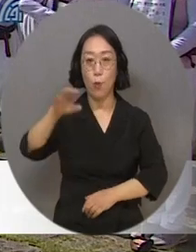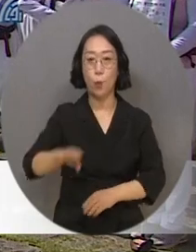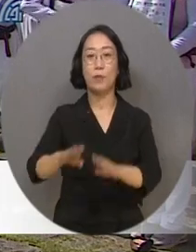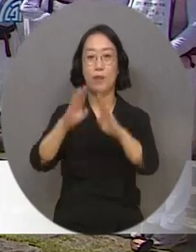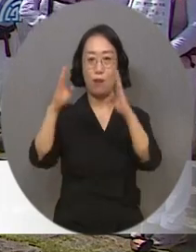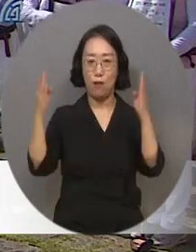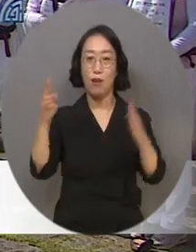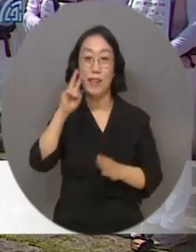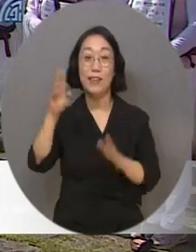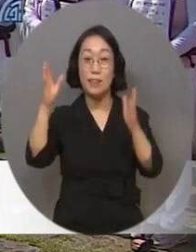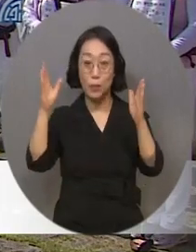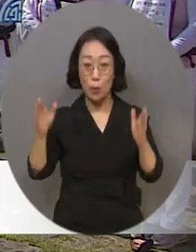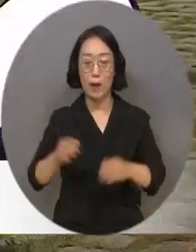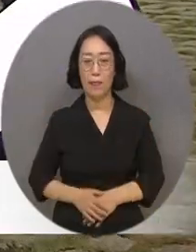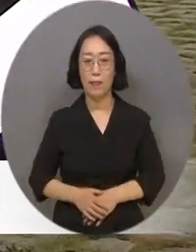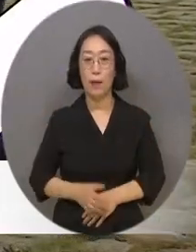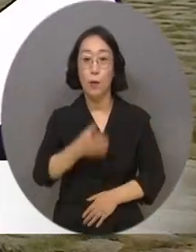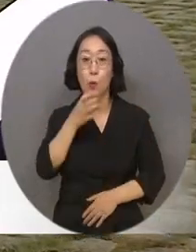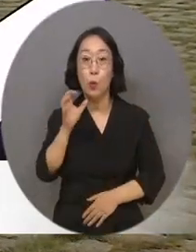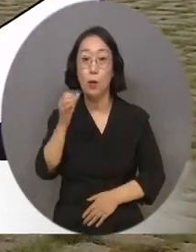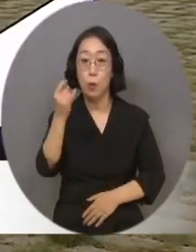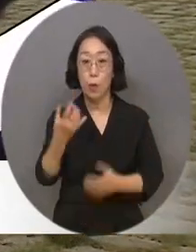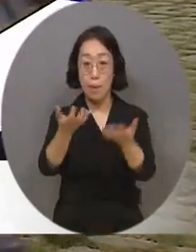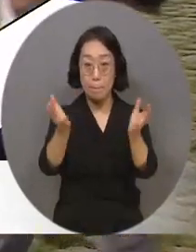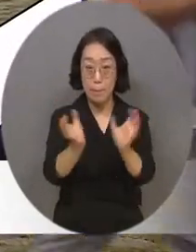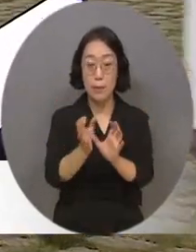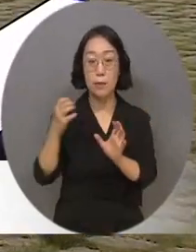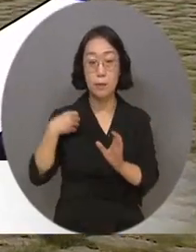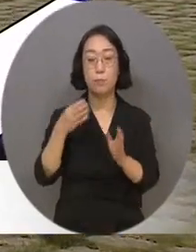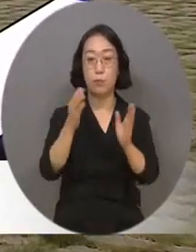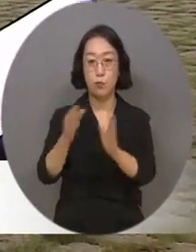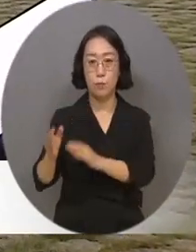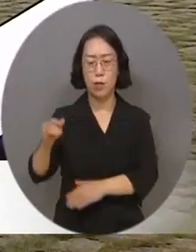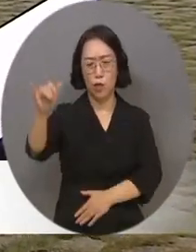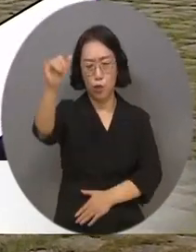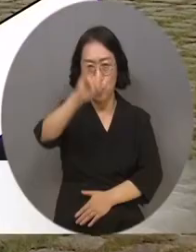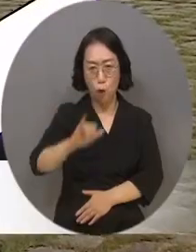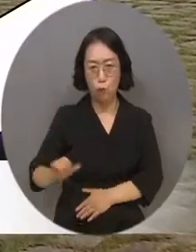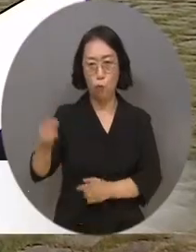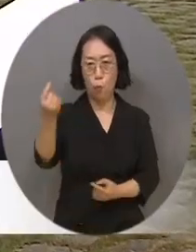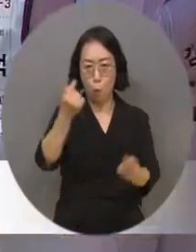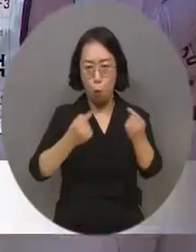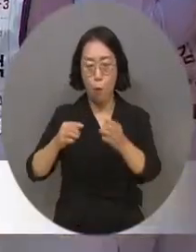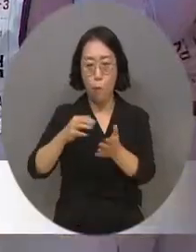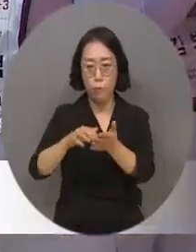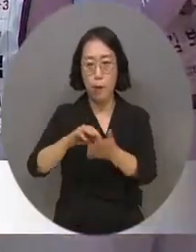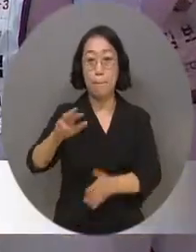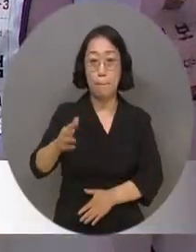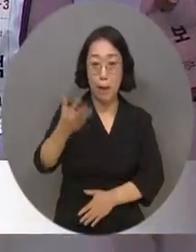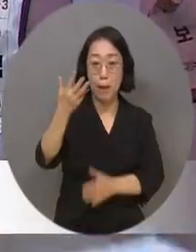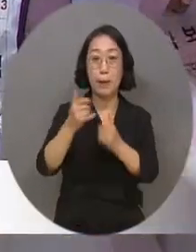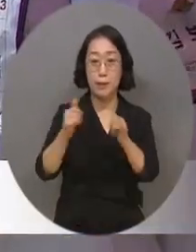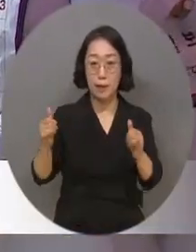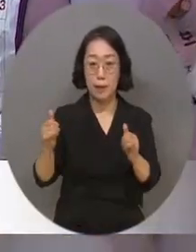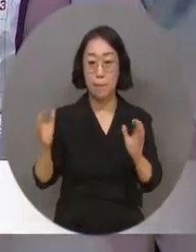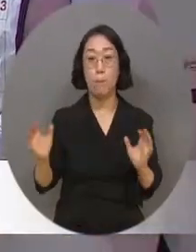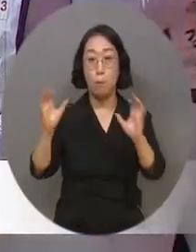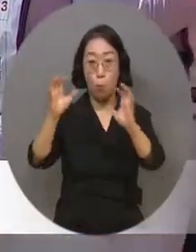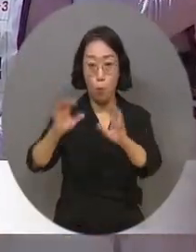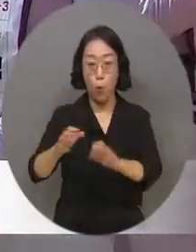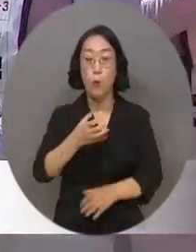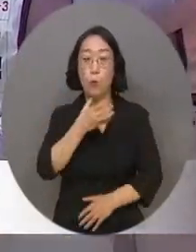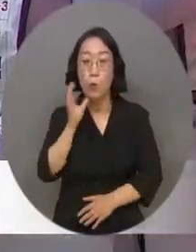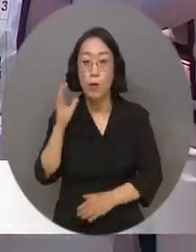진행됐습니다. 대한노인회가 주최한 이번 대회는 전국에서 모인 800여 명의 선수들이 참가한 가운데